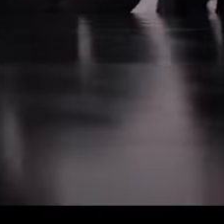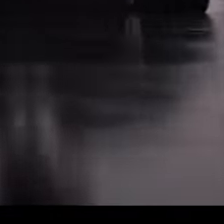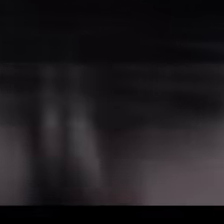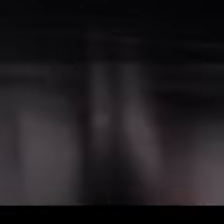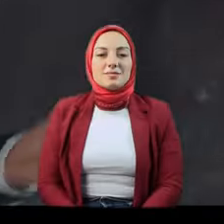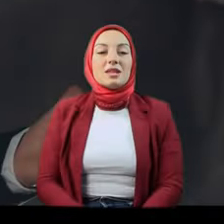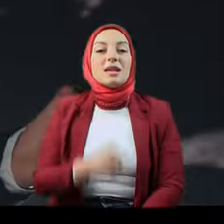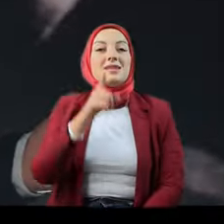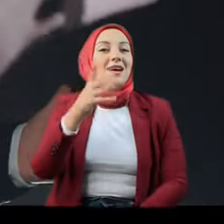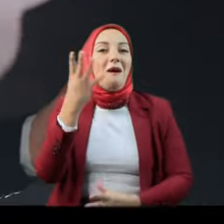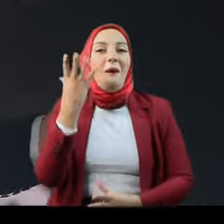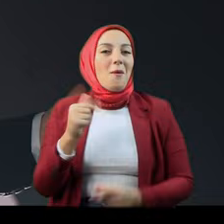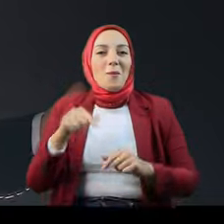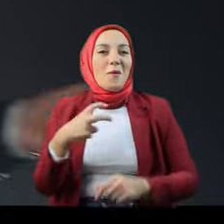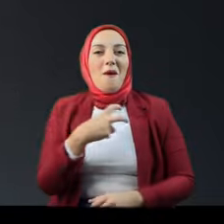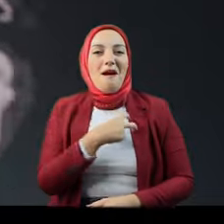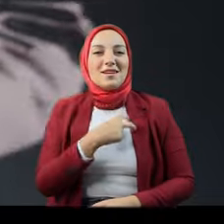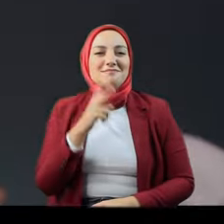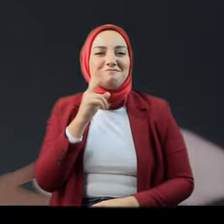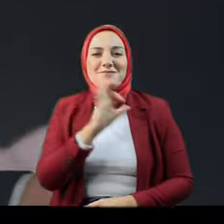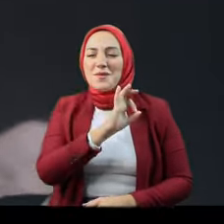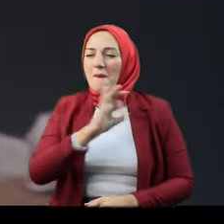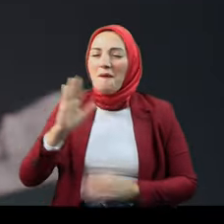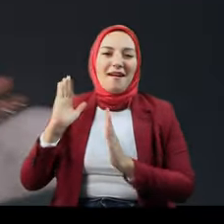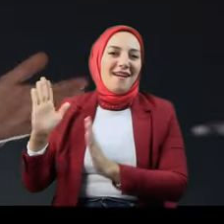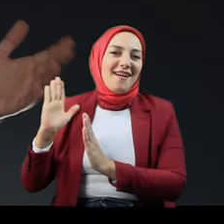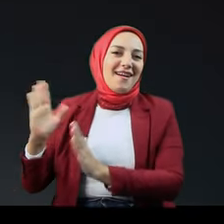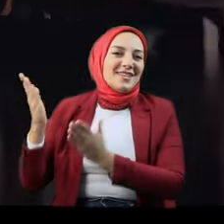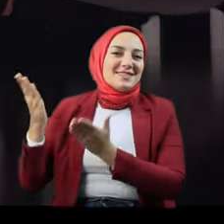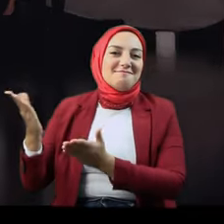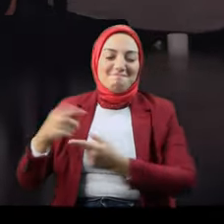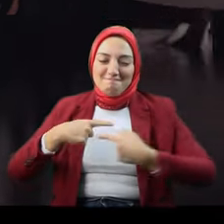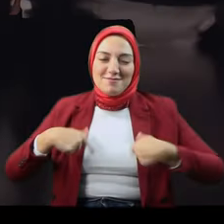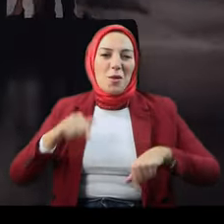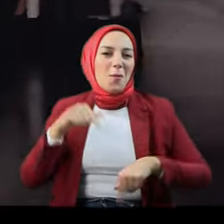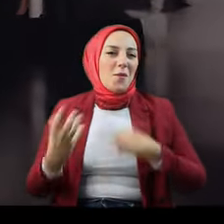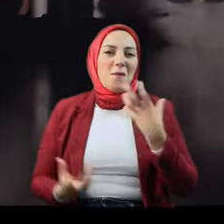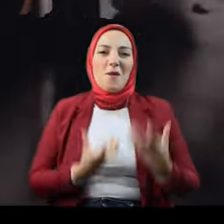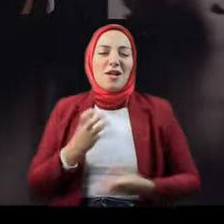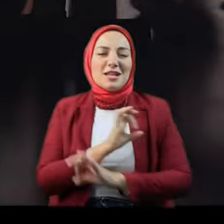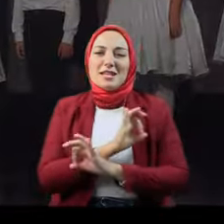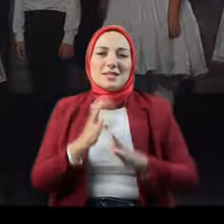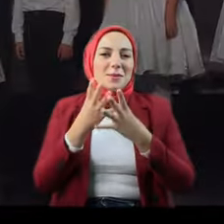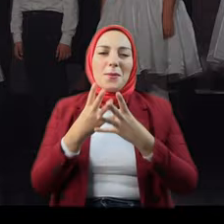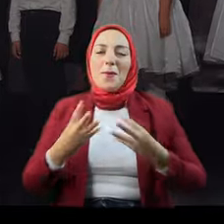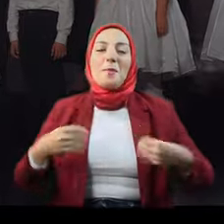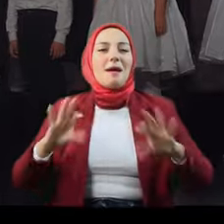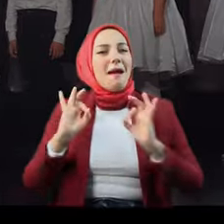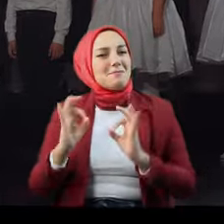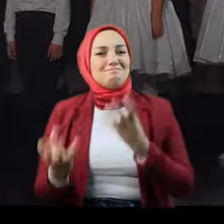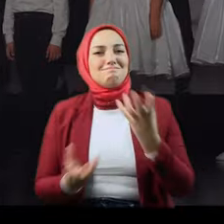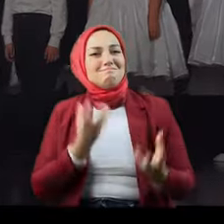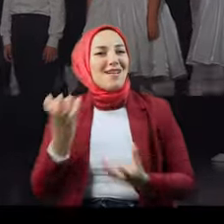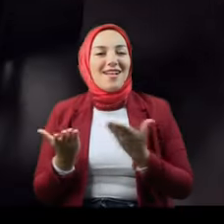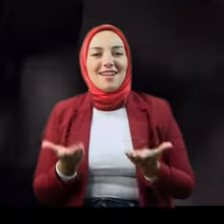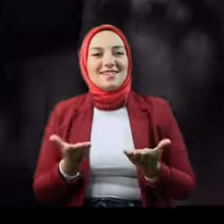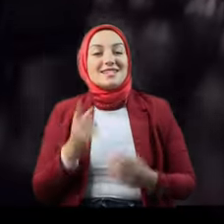zaman sana olan Aşk ebediyete kadar Bizdeki bu yangın hiç Sönmez hep